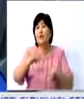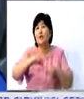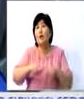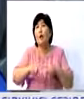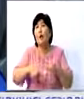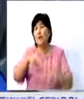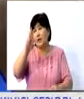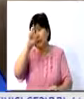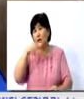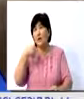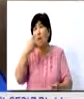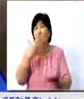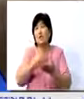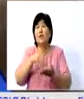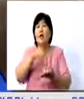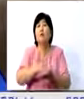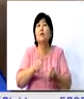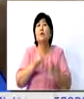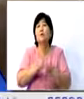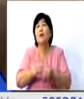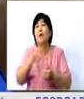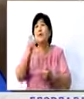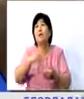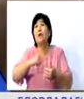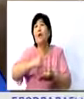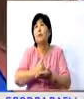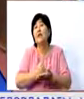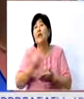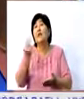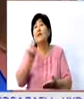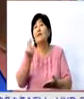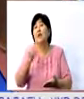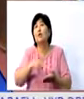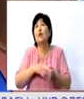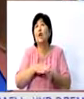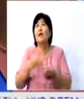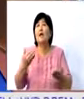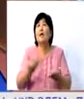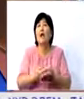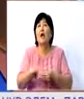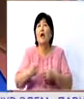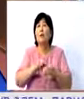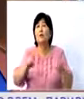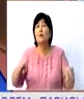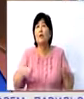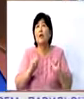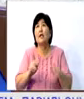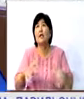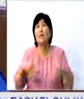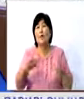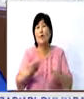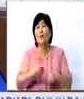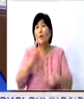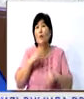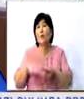Одан кейін мемлекеттік жекешелік әріптестік жобалардың тізімін бекітті. Цифрландыруды жүзеге асыру бойынша жаңадан басқарма құруға келісімдерін берді. Сондай